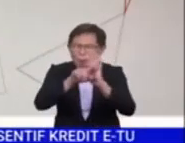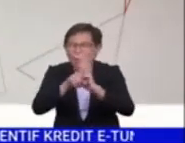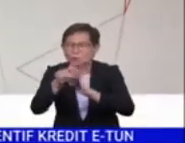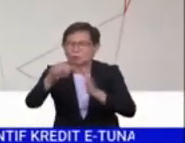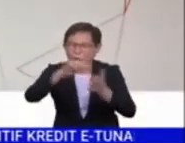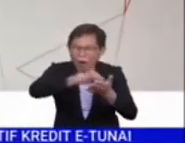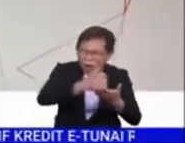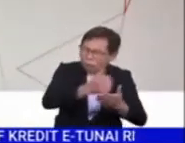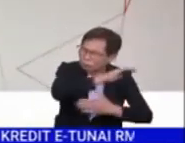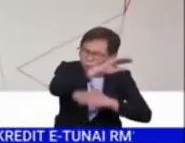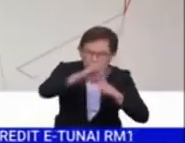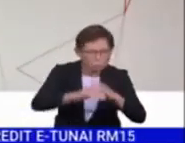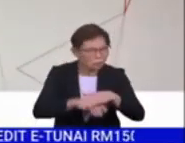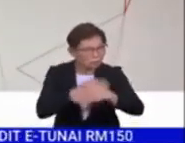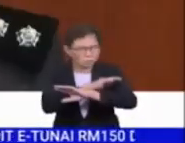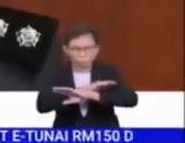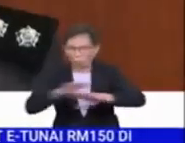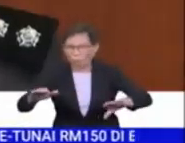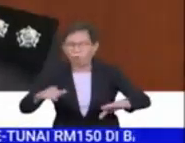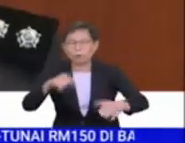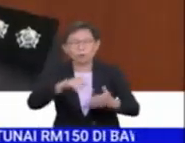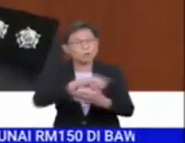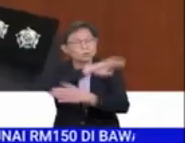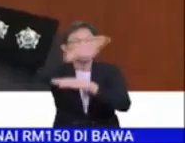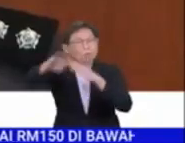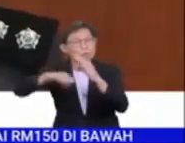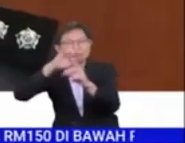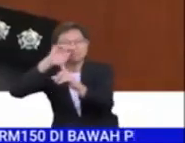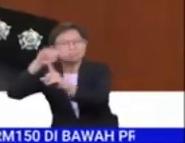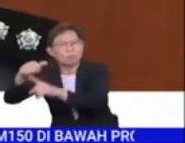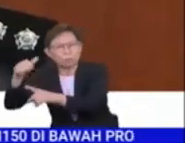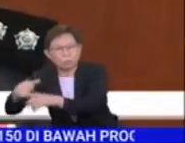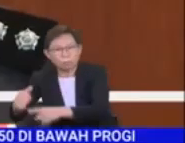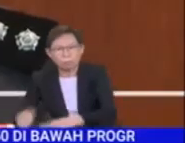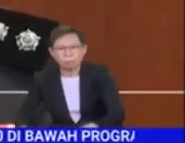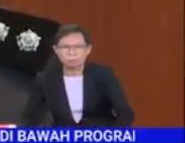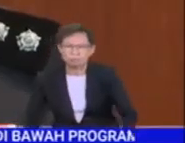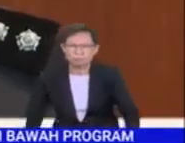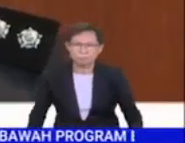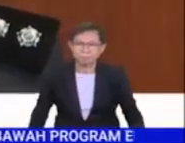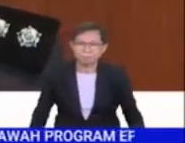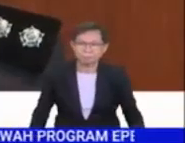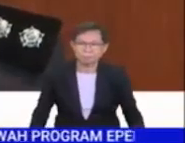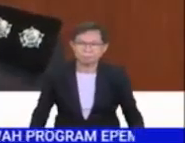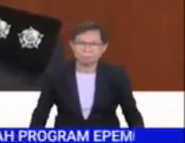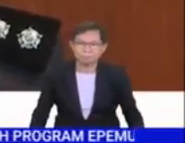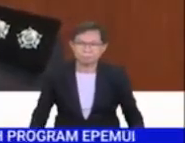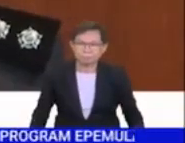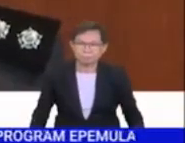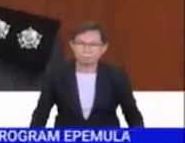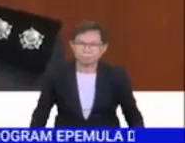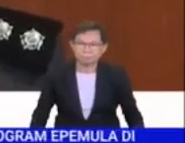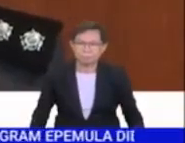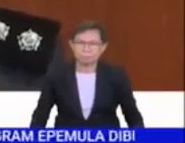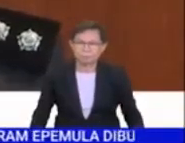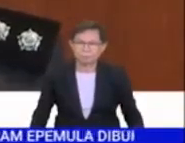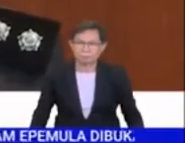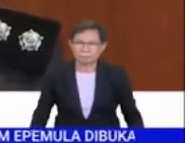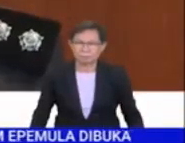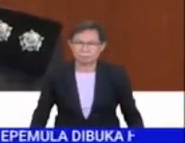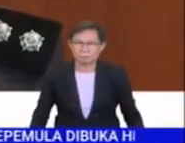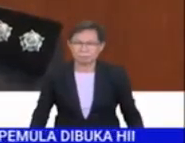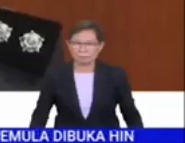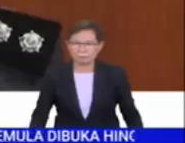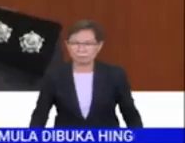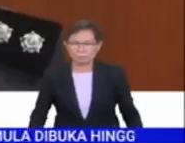akaun kita semua dalam telefon. Itu semua adalah skema. Apabila satu-satu kes dibawa kepada mereka ke mahkamah dan ada berlakunya